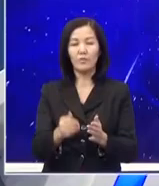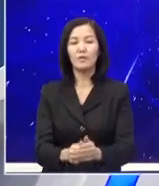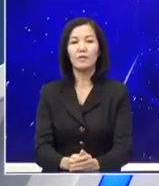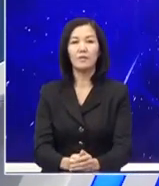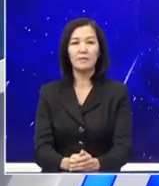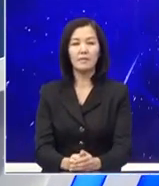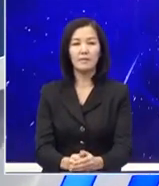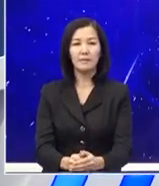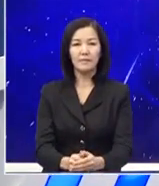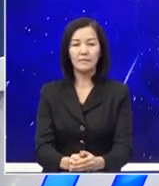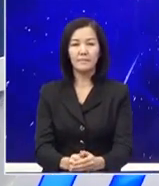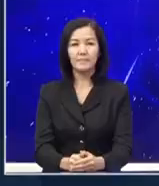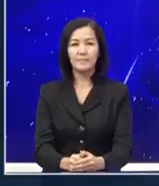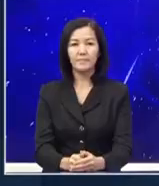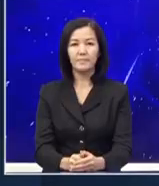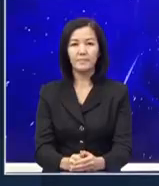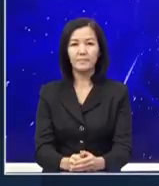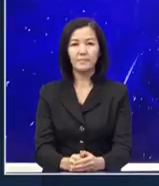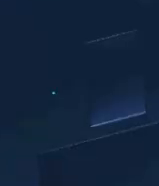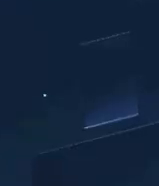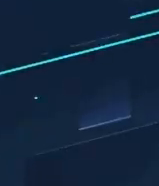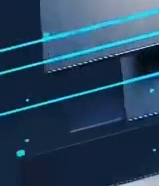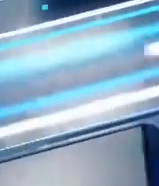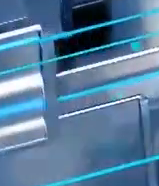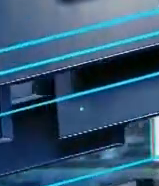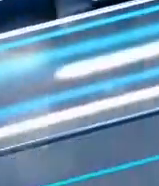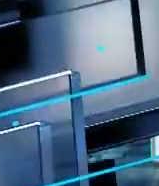Қымбатты көрермен, бүгін көретіндеріңіз.